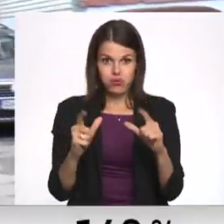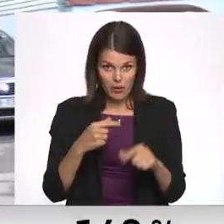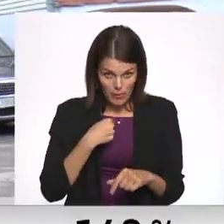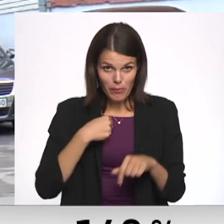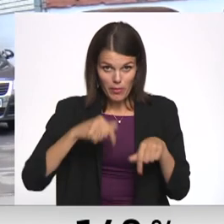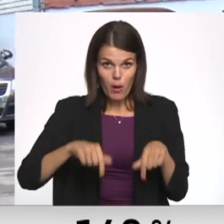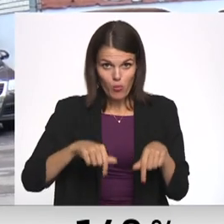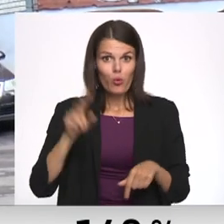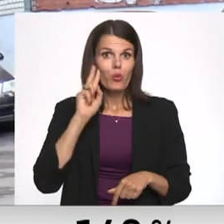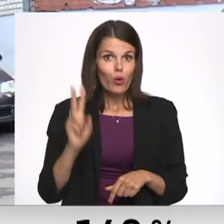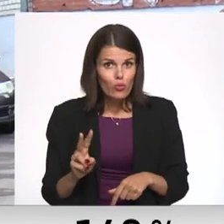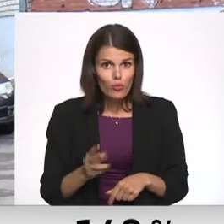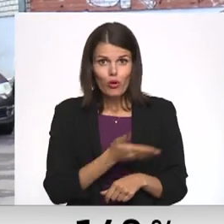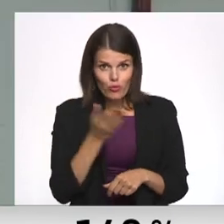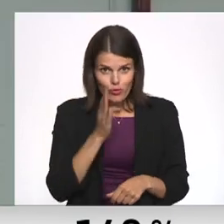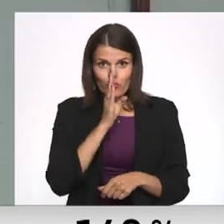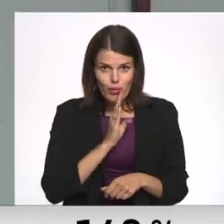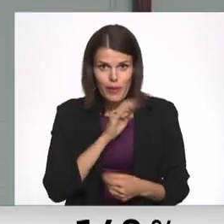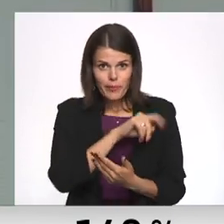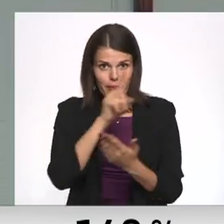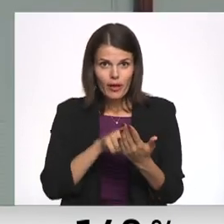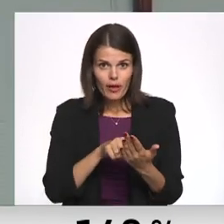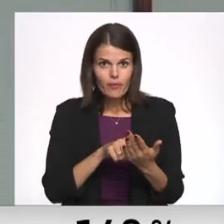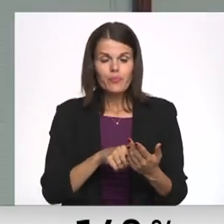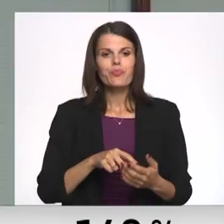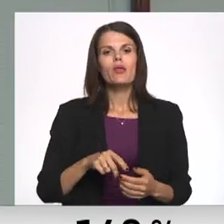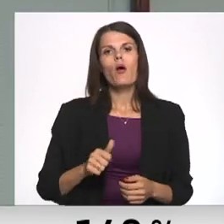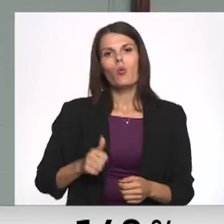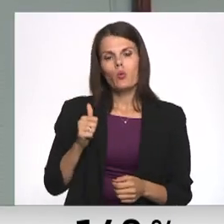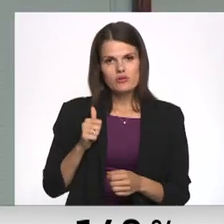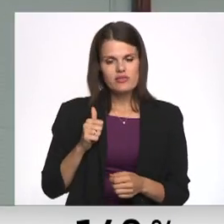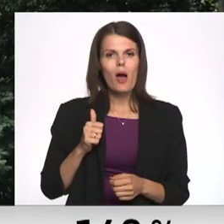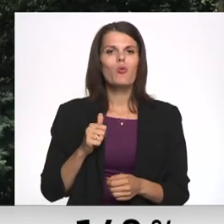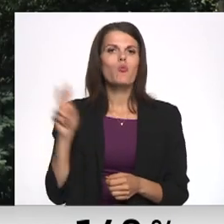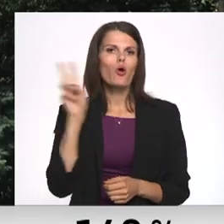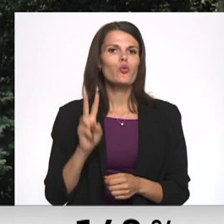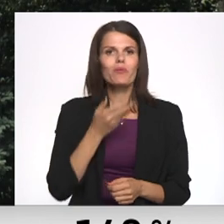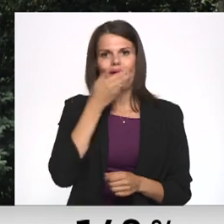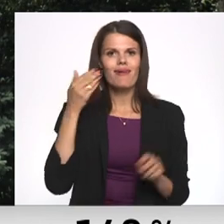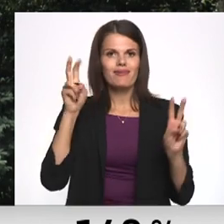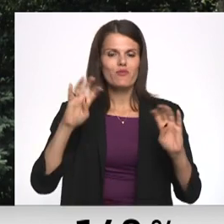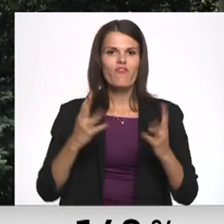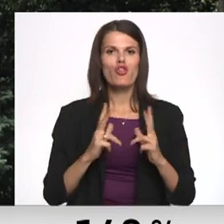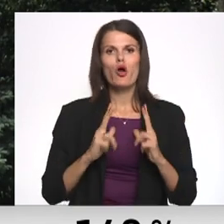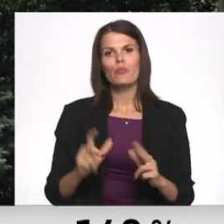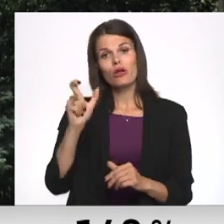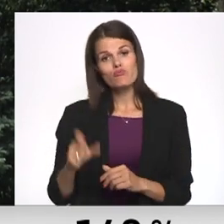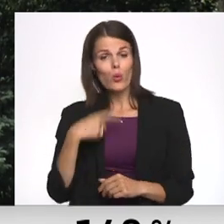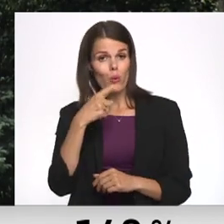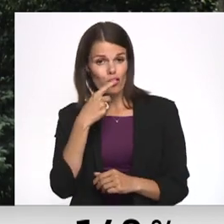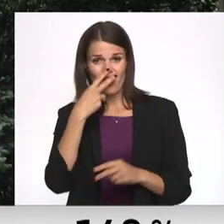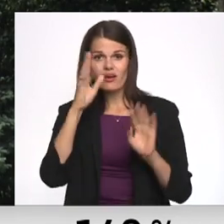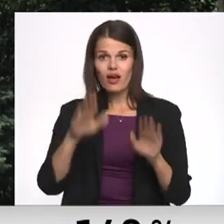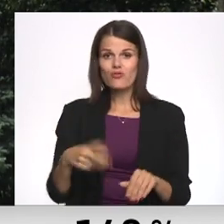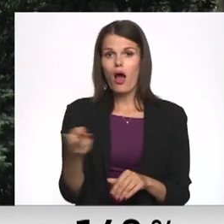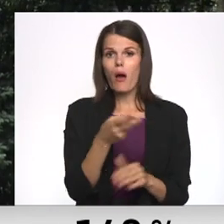mums Jūrmalā? Jūs ko? Uzņēmuma Jūrmalas siltums valdes priekšsēdētājs RTV skaidro, ka neraugoties to, ka